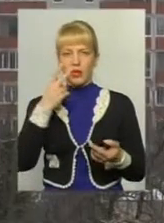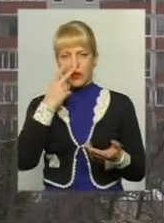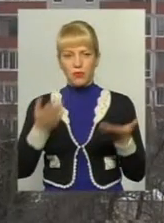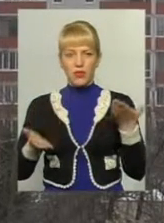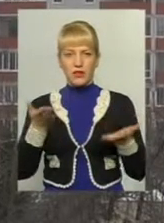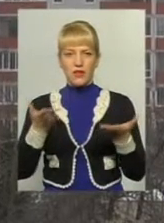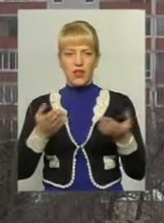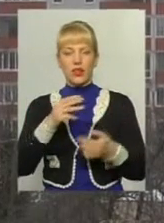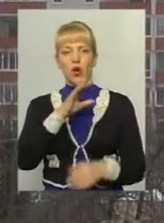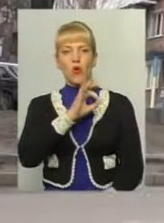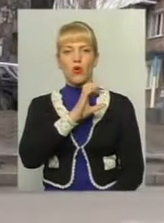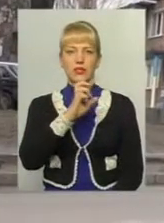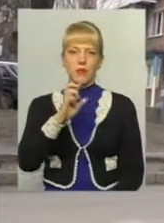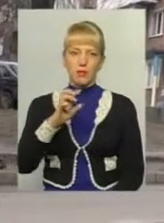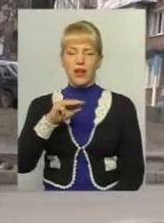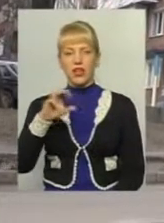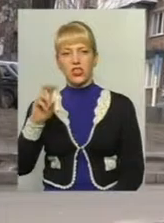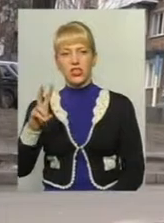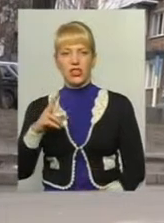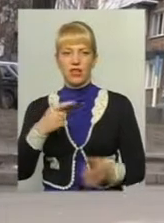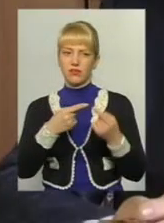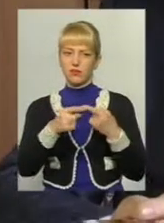наша знімальна група.